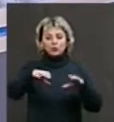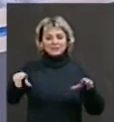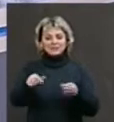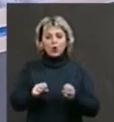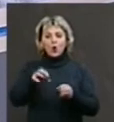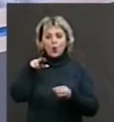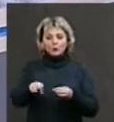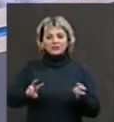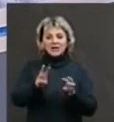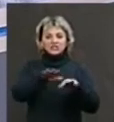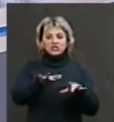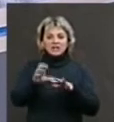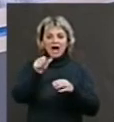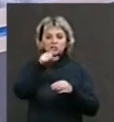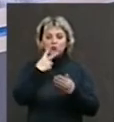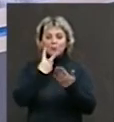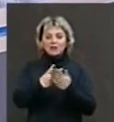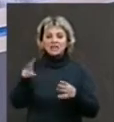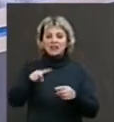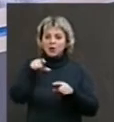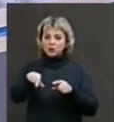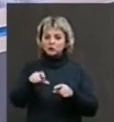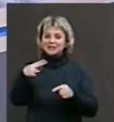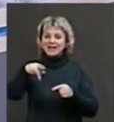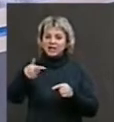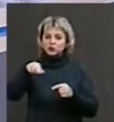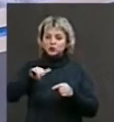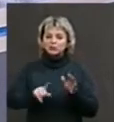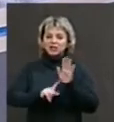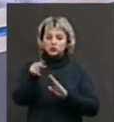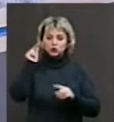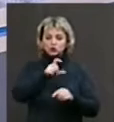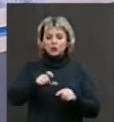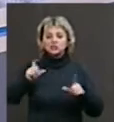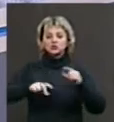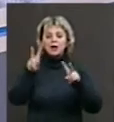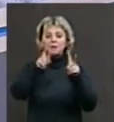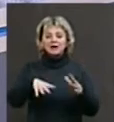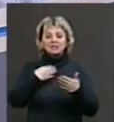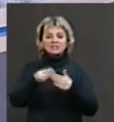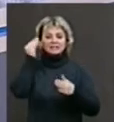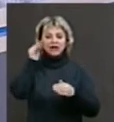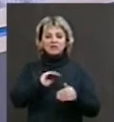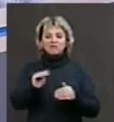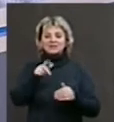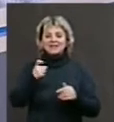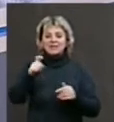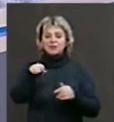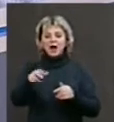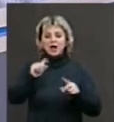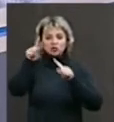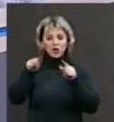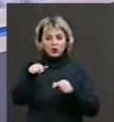огнем и жидким азотом показали на открытой лабораторной в ДГТУ. Для начала школьники и студенты проверили свои знания по физике, химии,